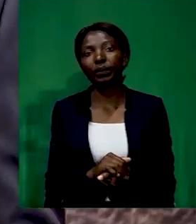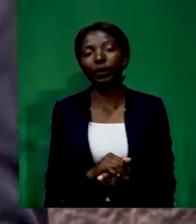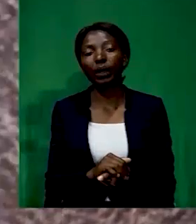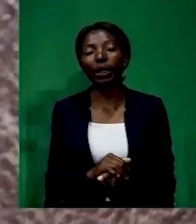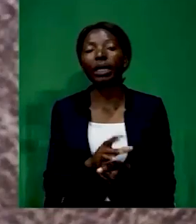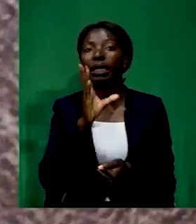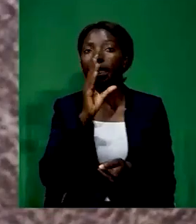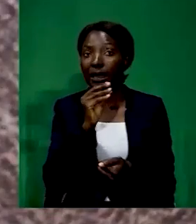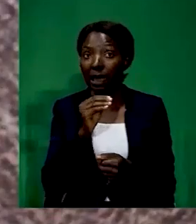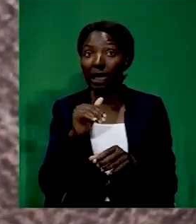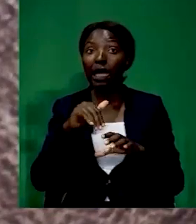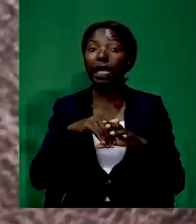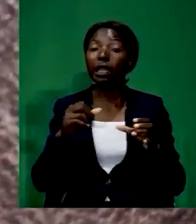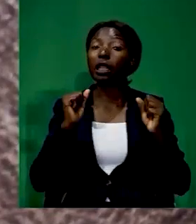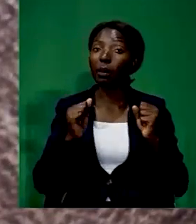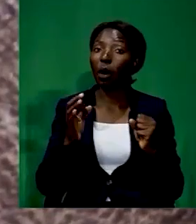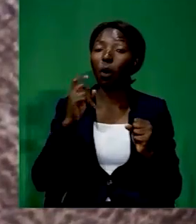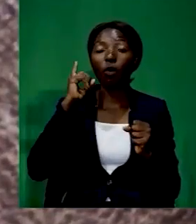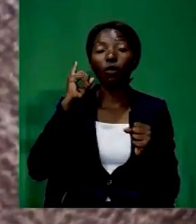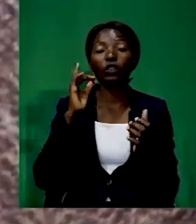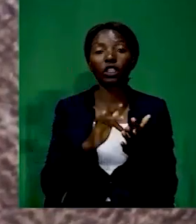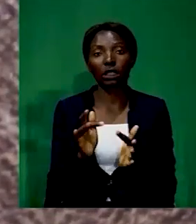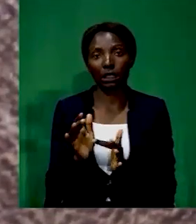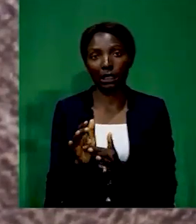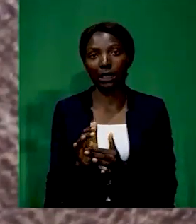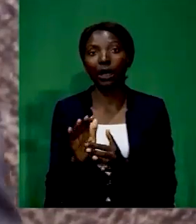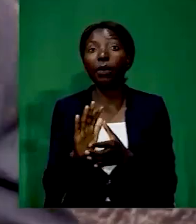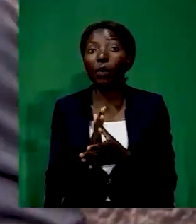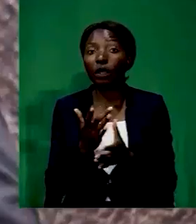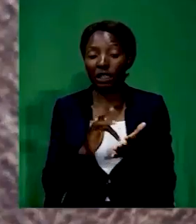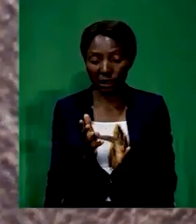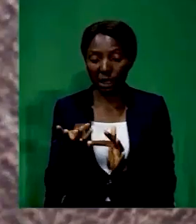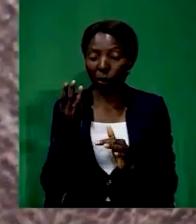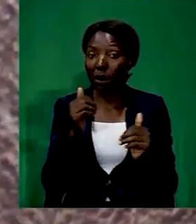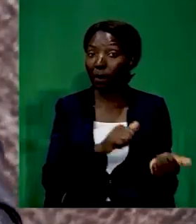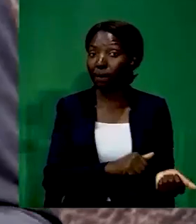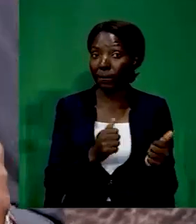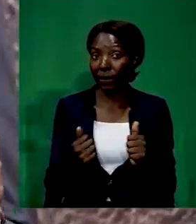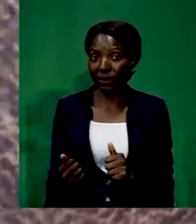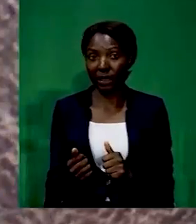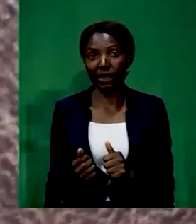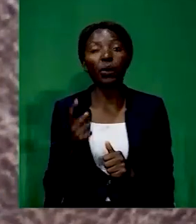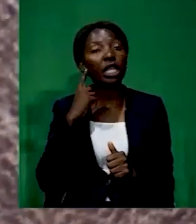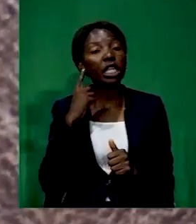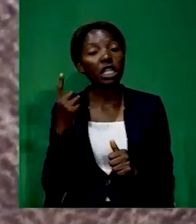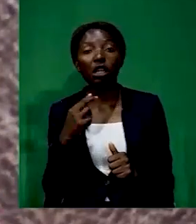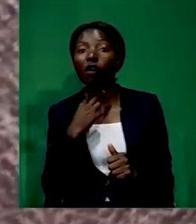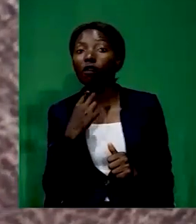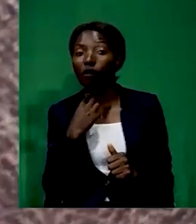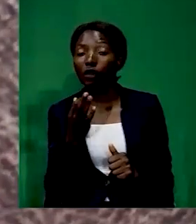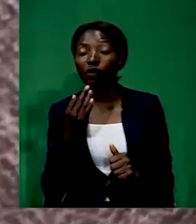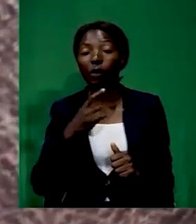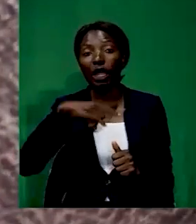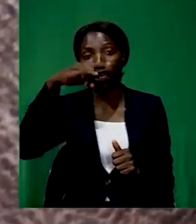kuti in my authority nekuti iye Jesu paabhabhatidzwa pakainzwikwa inzwi